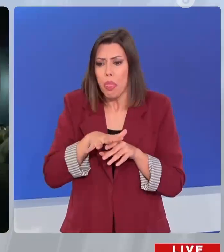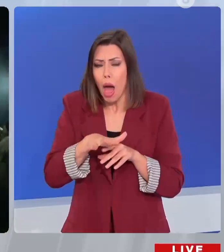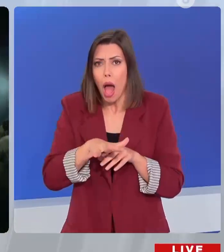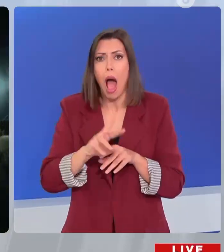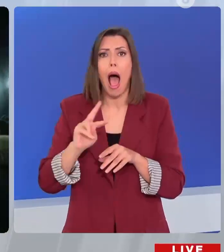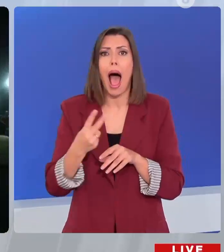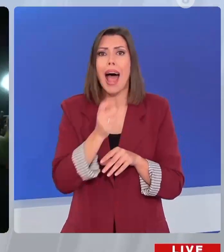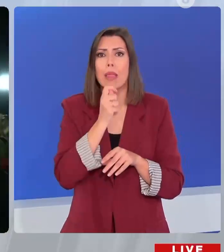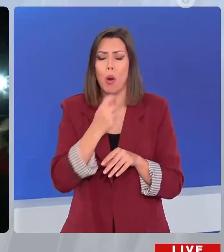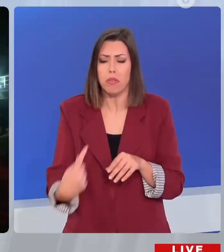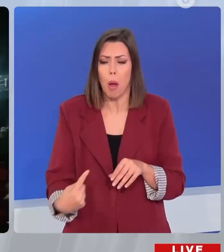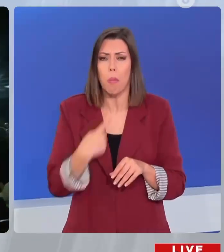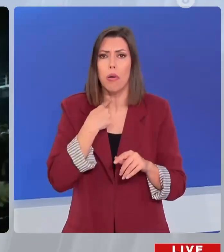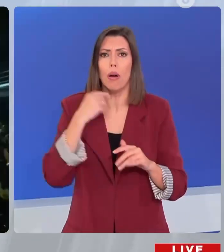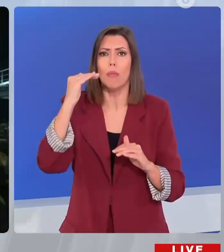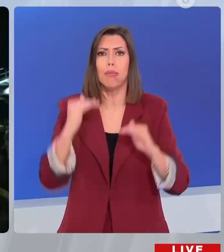Υπότιτλοι AUTHORWAVE